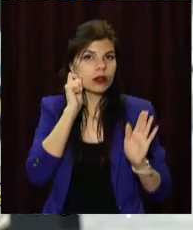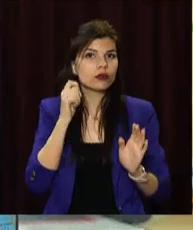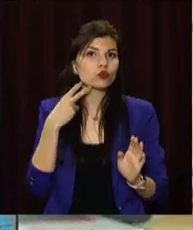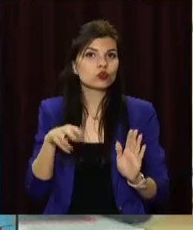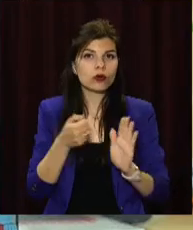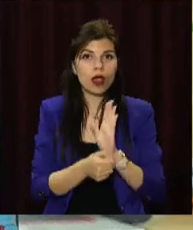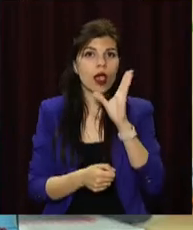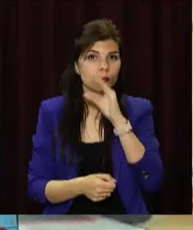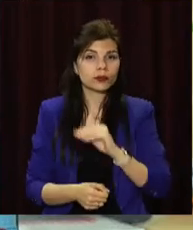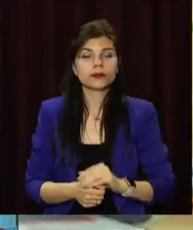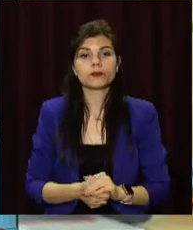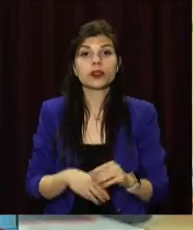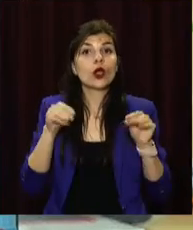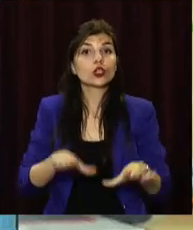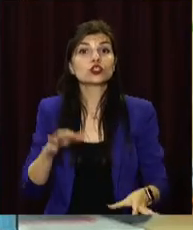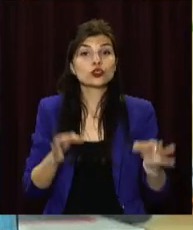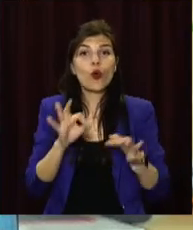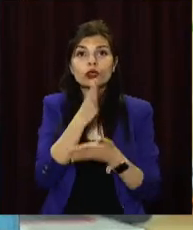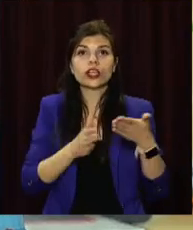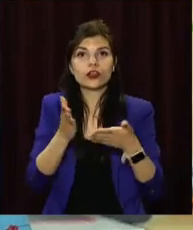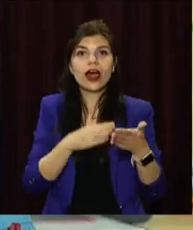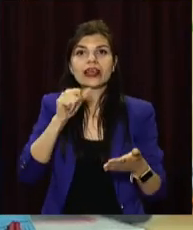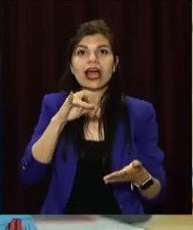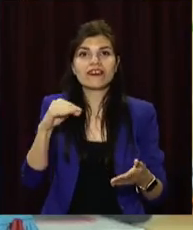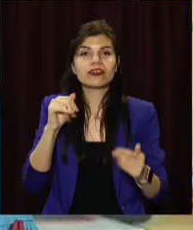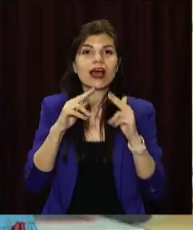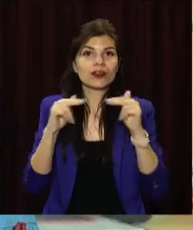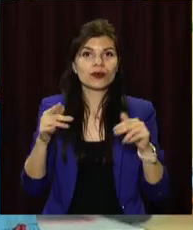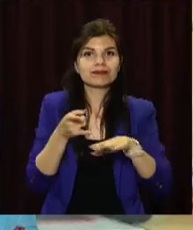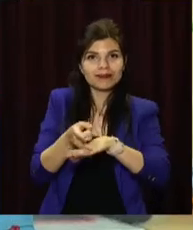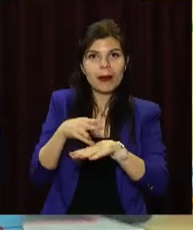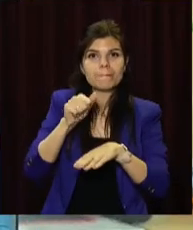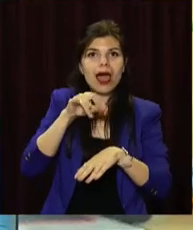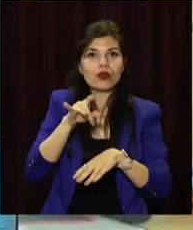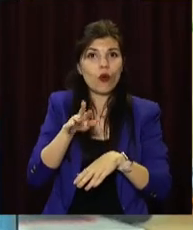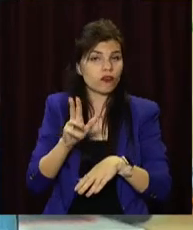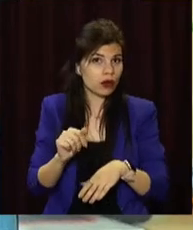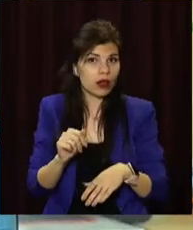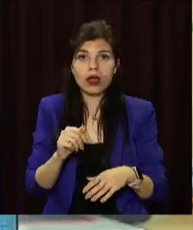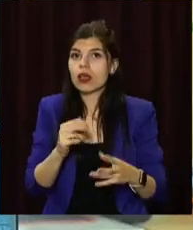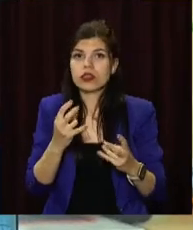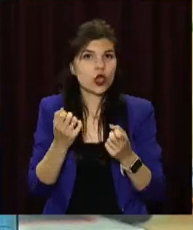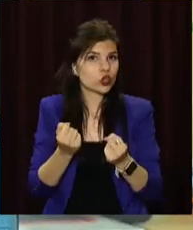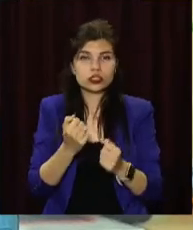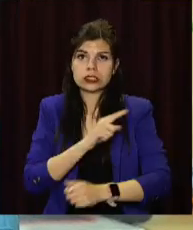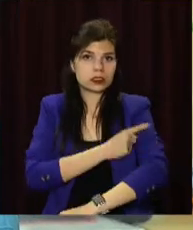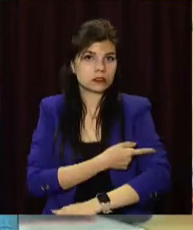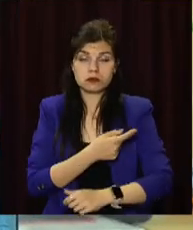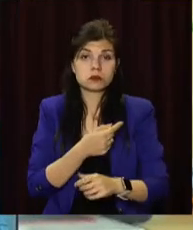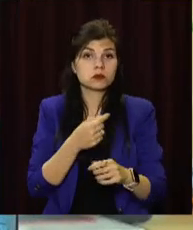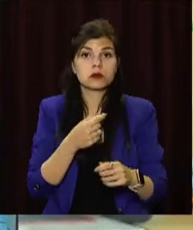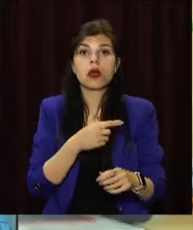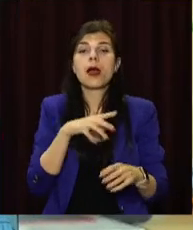років. Рішення суду про скасування тарифів на дніпровських парковках не набуло законної сили. Про це заявили в